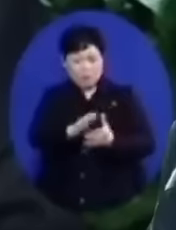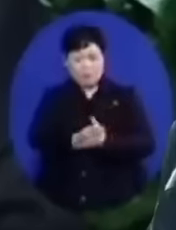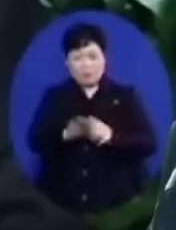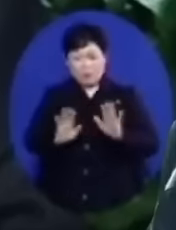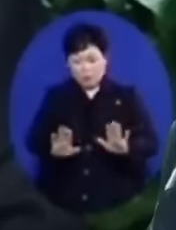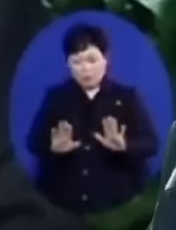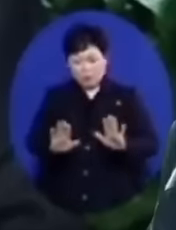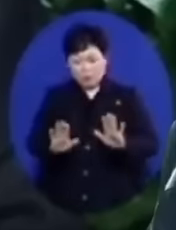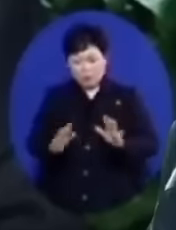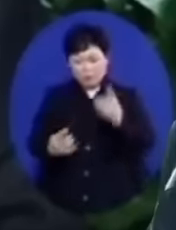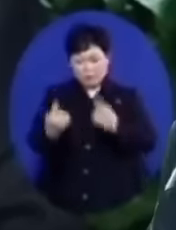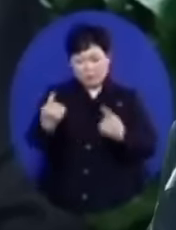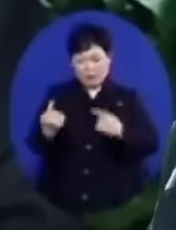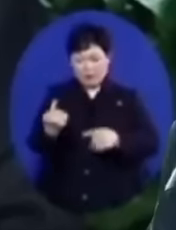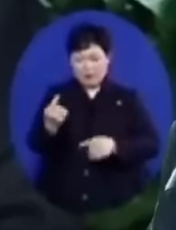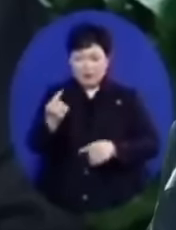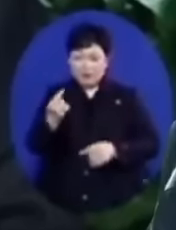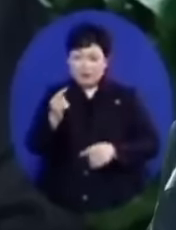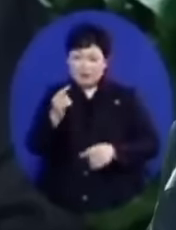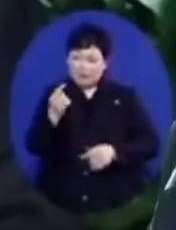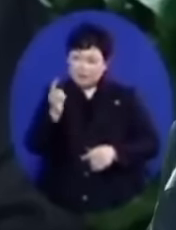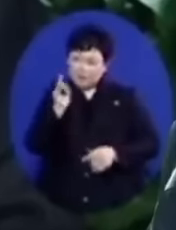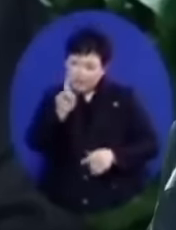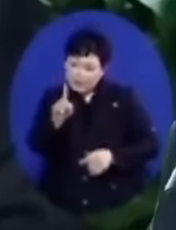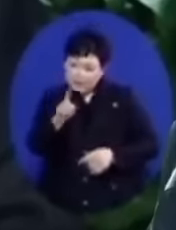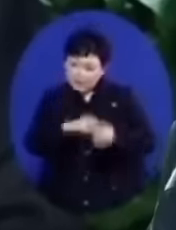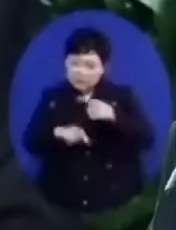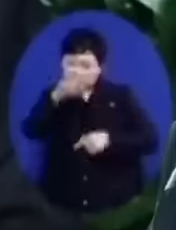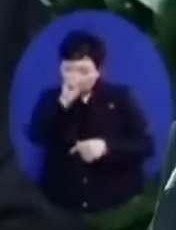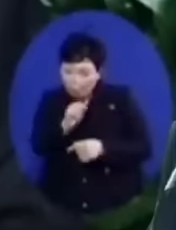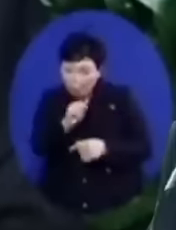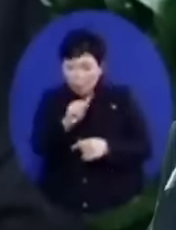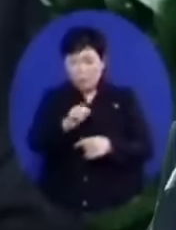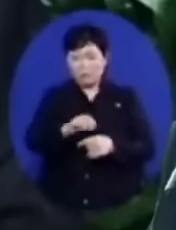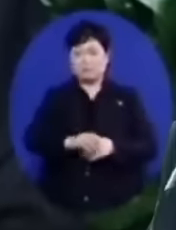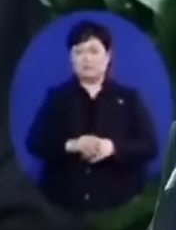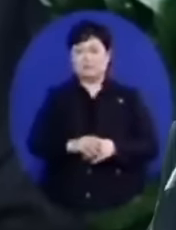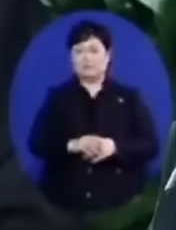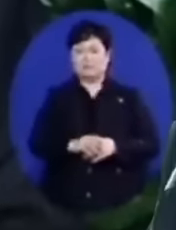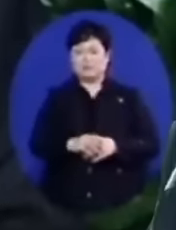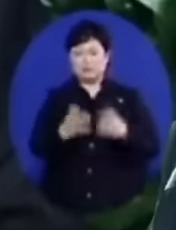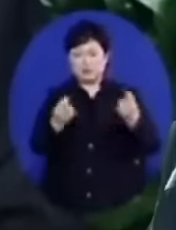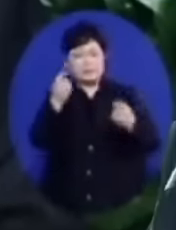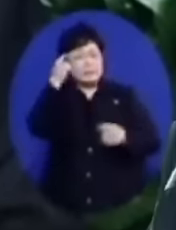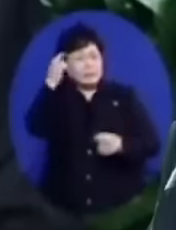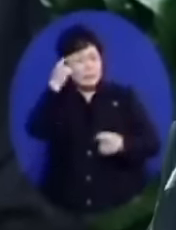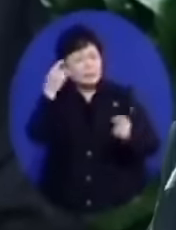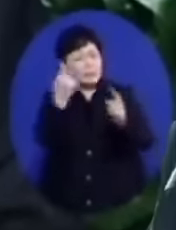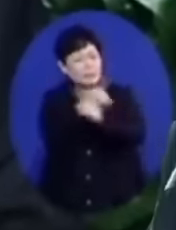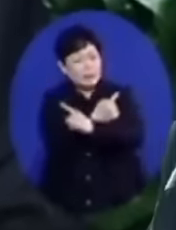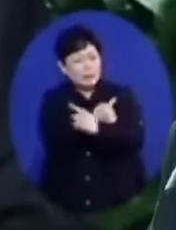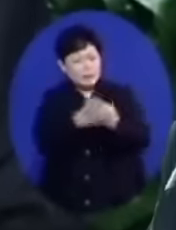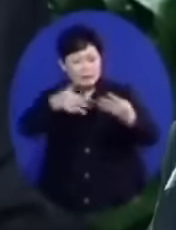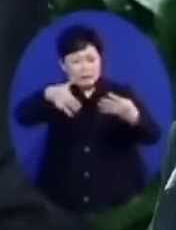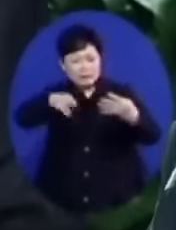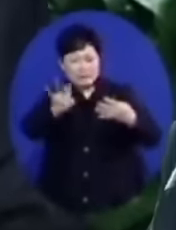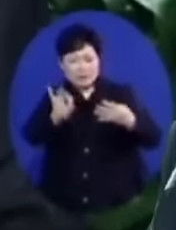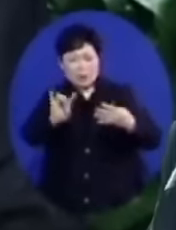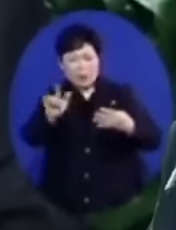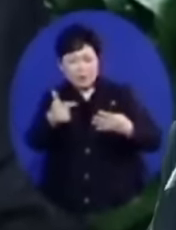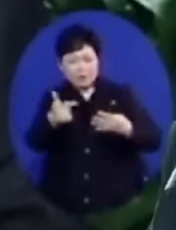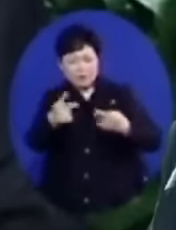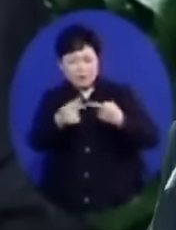오늘은 어제보다 생각이 달라지고 내일은 오늘보다 더 나아지고 그러한 생각이 달라지느냐, 내 마음속에